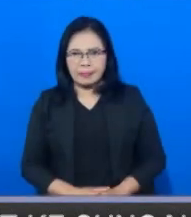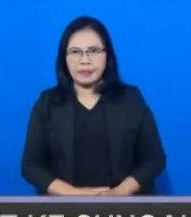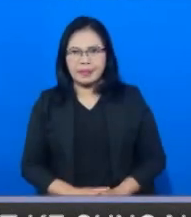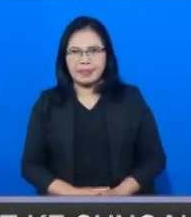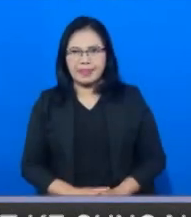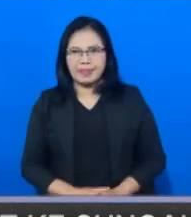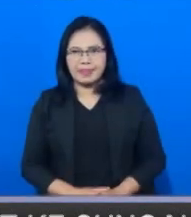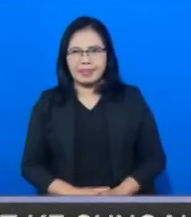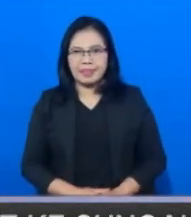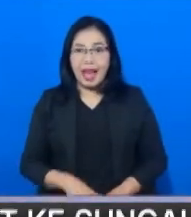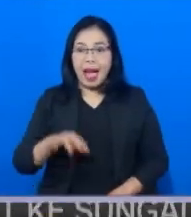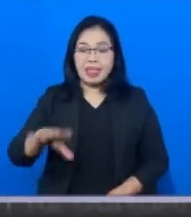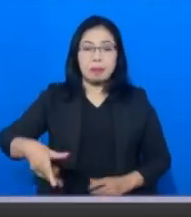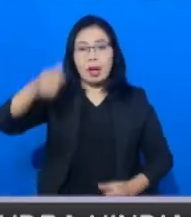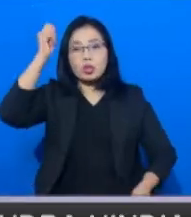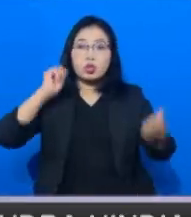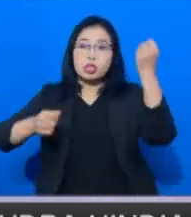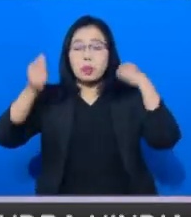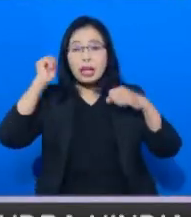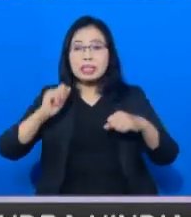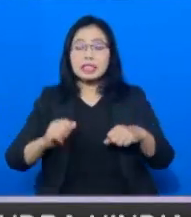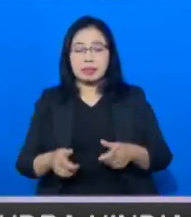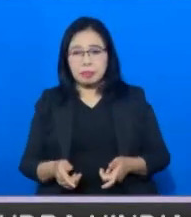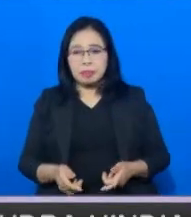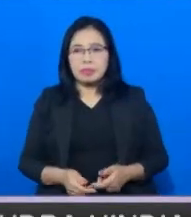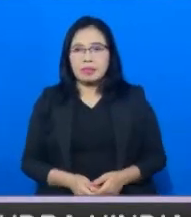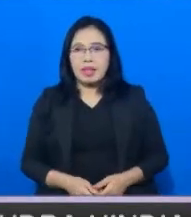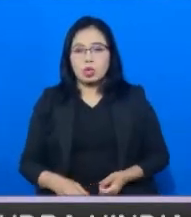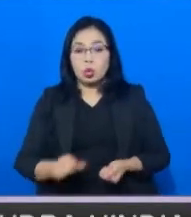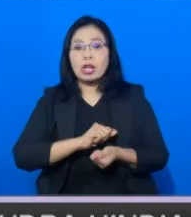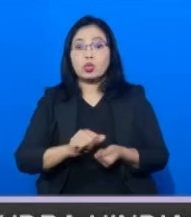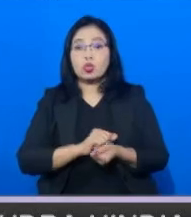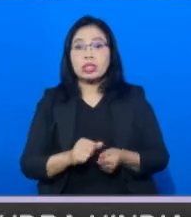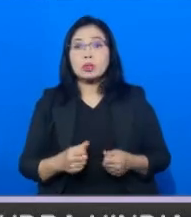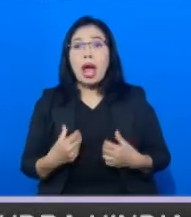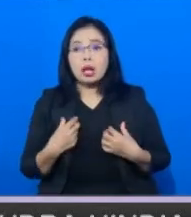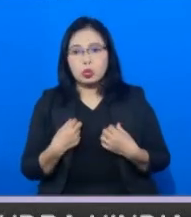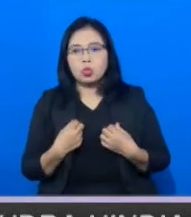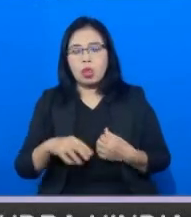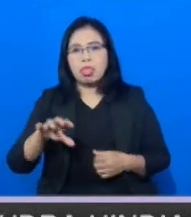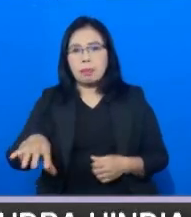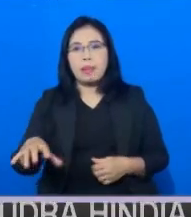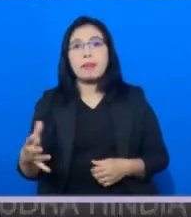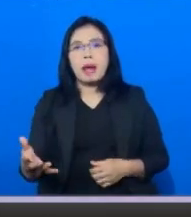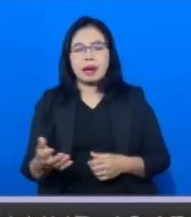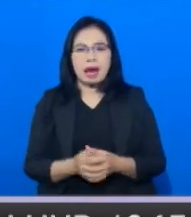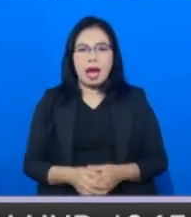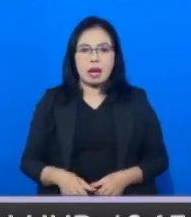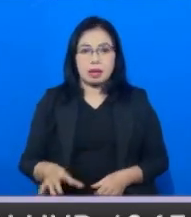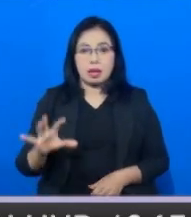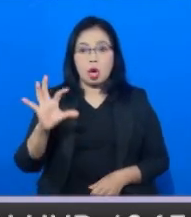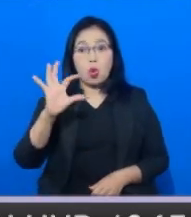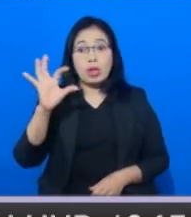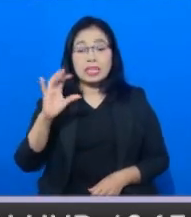Keberadaan tempat mandi cuci dan kakus atau biasa disebut MCK umum di Jakarta masih jadi dilema. Ada yang masih membutuhkan keberadaannya, namun tidak sedikit